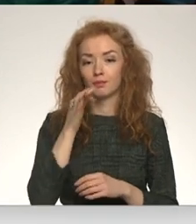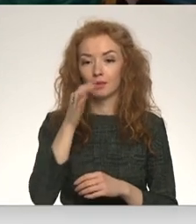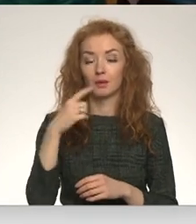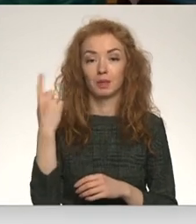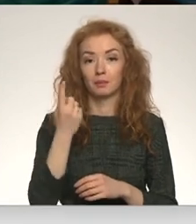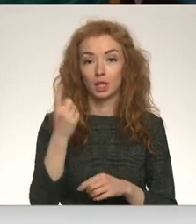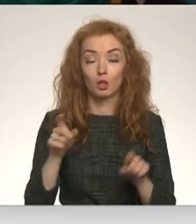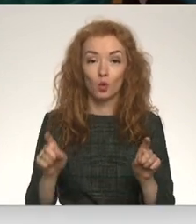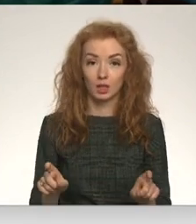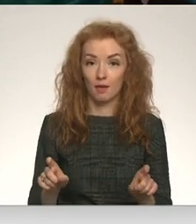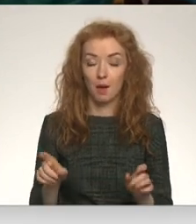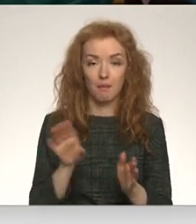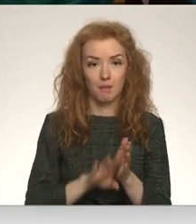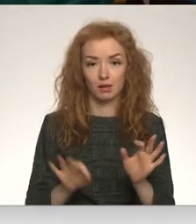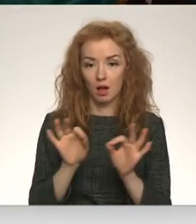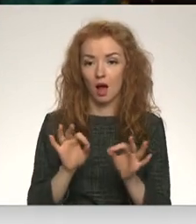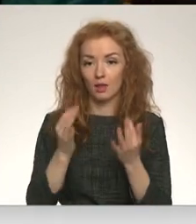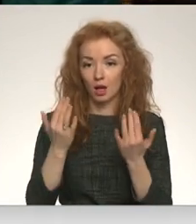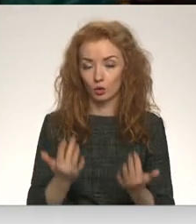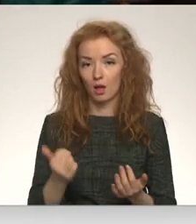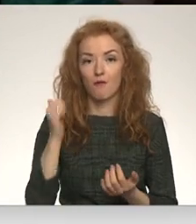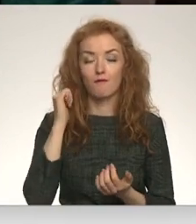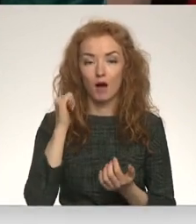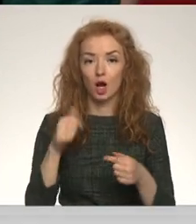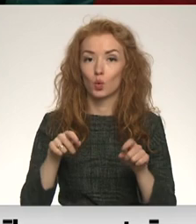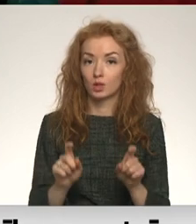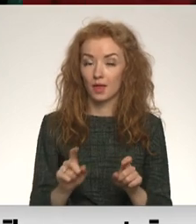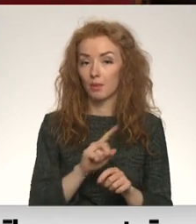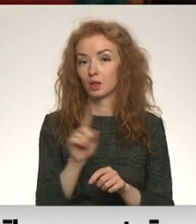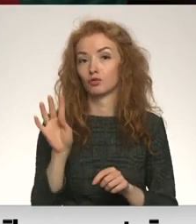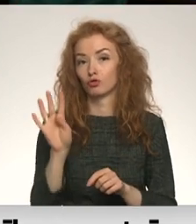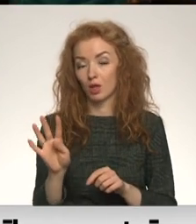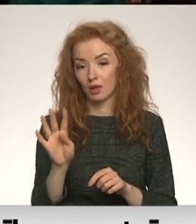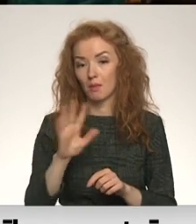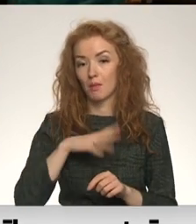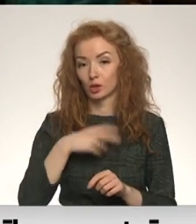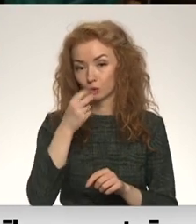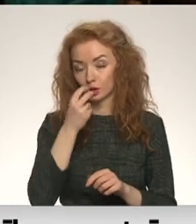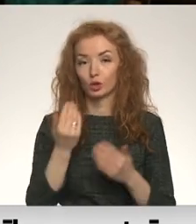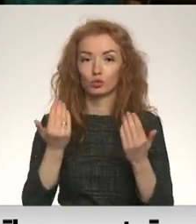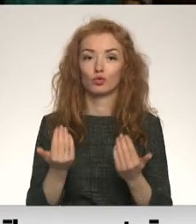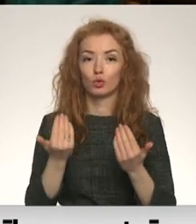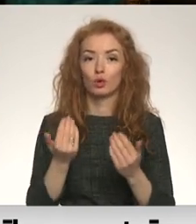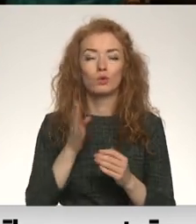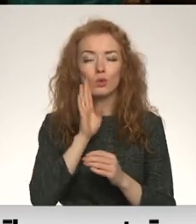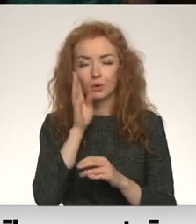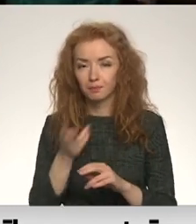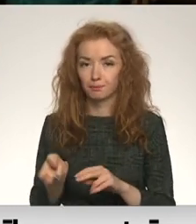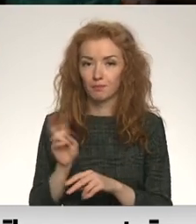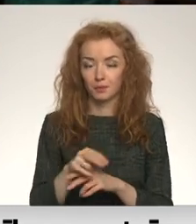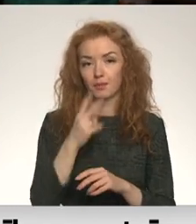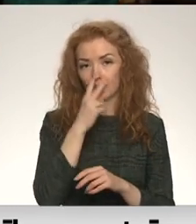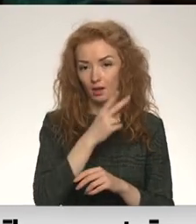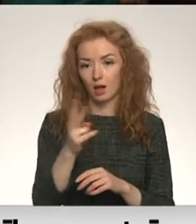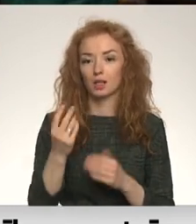Pirmdien mēs nosēdējām bez nekāda rezultāta. Vakar nosēdējām līdz 4 pēcpusdienā. Šodien atnācām no paša rīta un redzam, ka